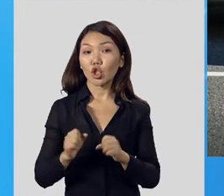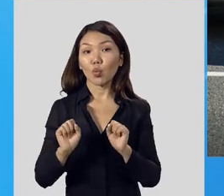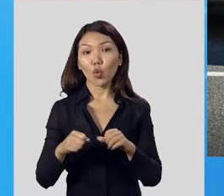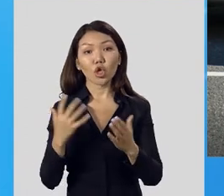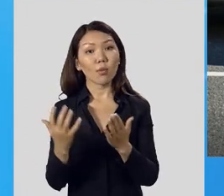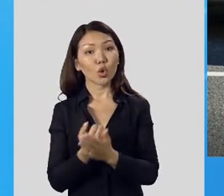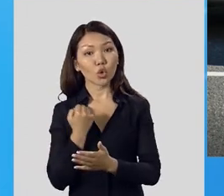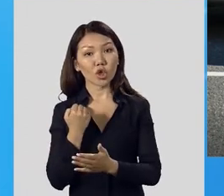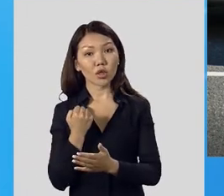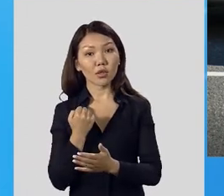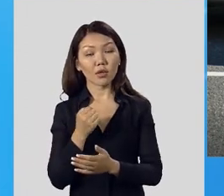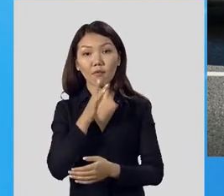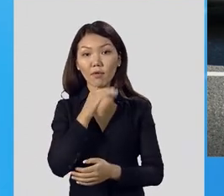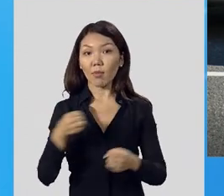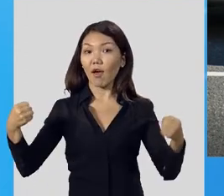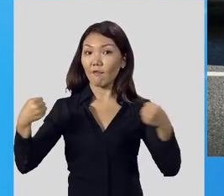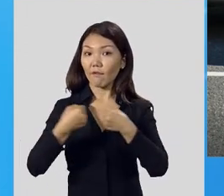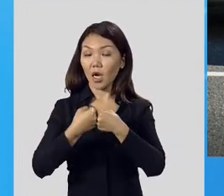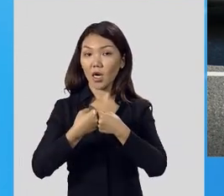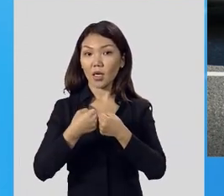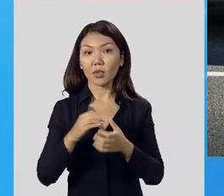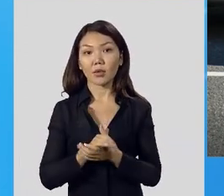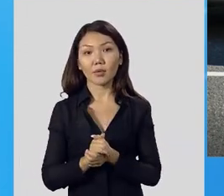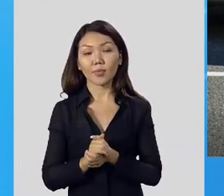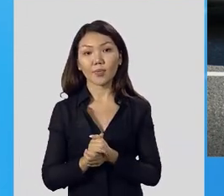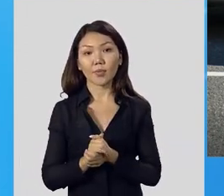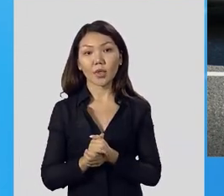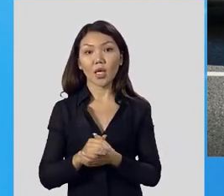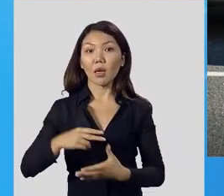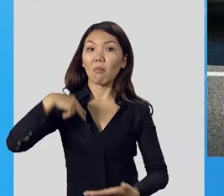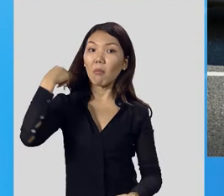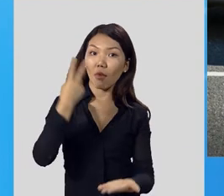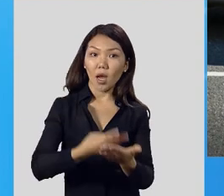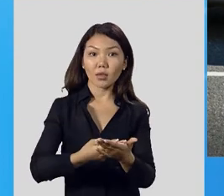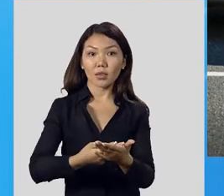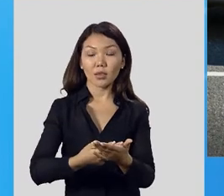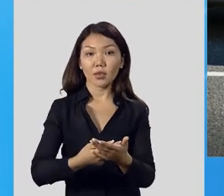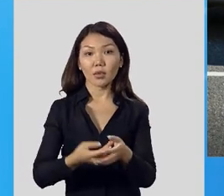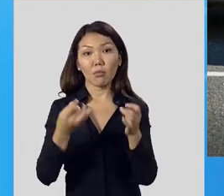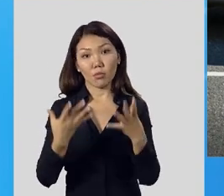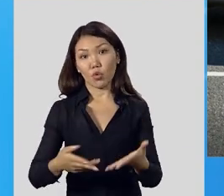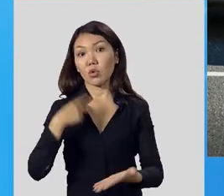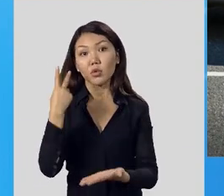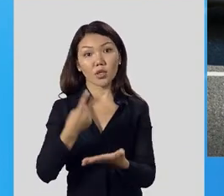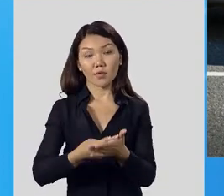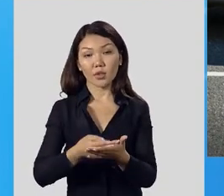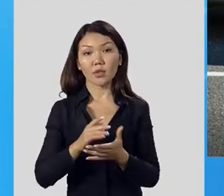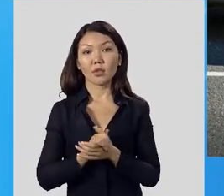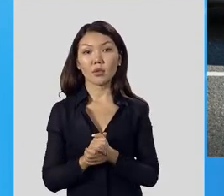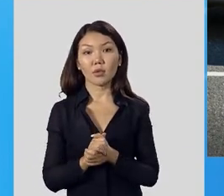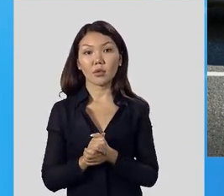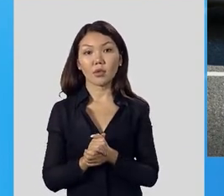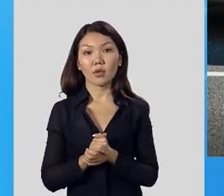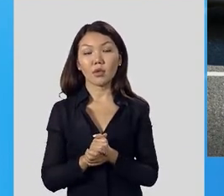можно получить при авариях или падении на спину даже с высоты человеческого роста,